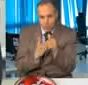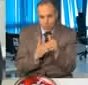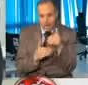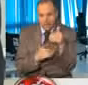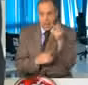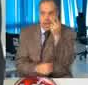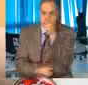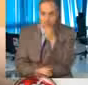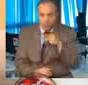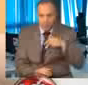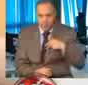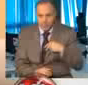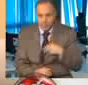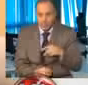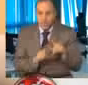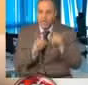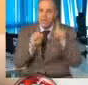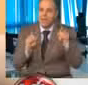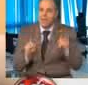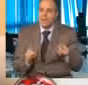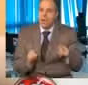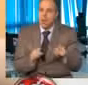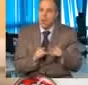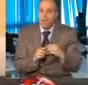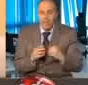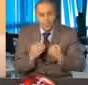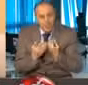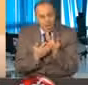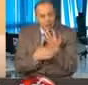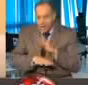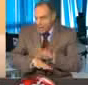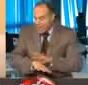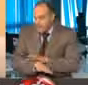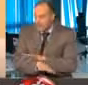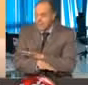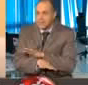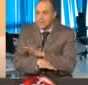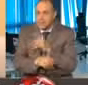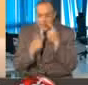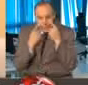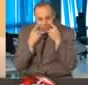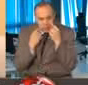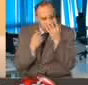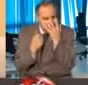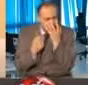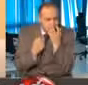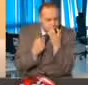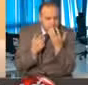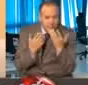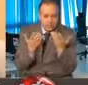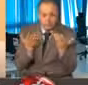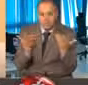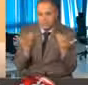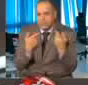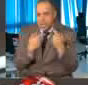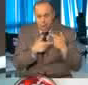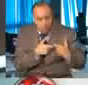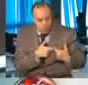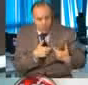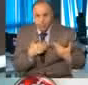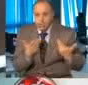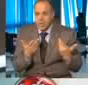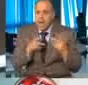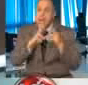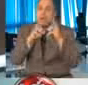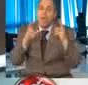اللوحات متاعي. شفنا لوحات تعبر عن أحاسيس، عن دمعة، عن حزن، عن حب.